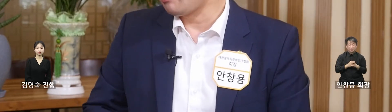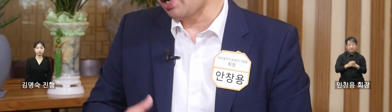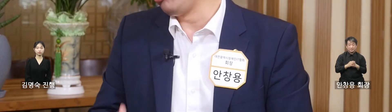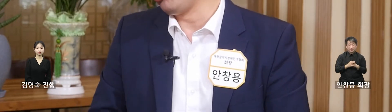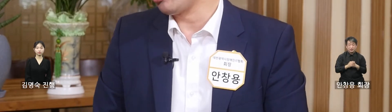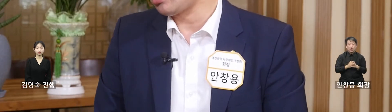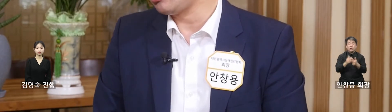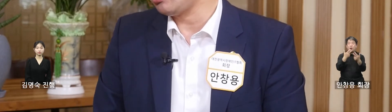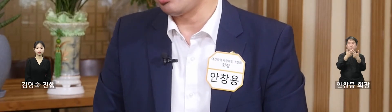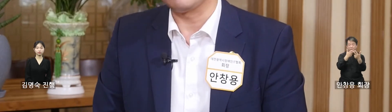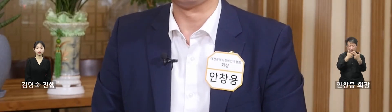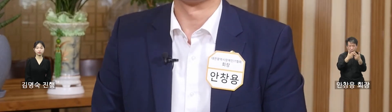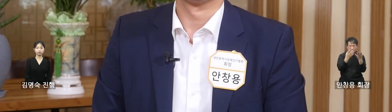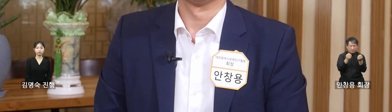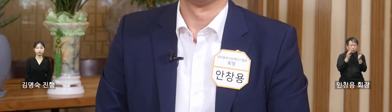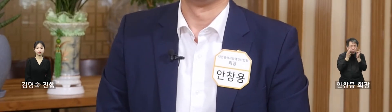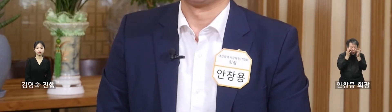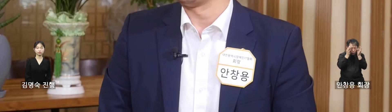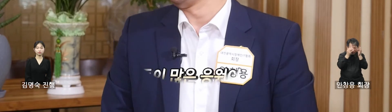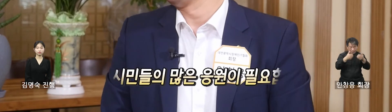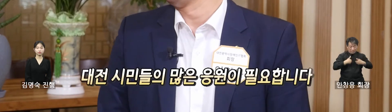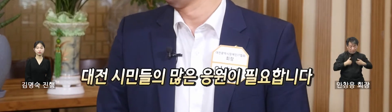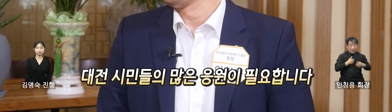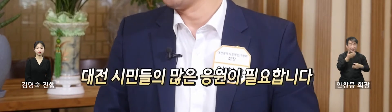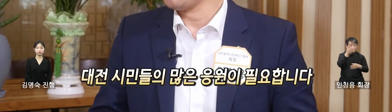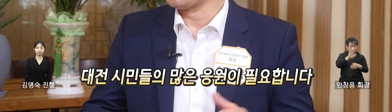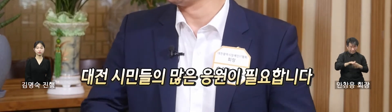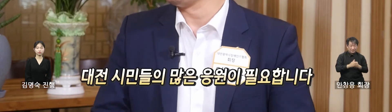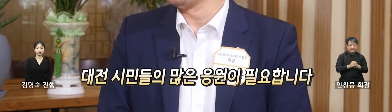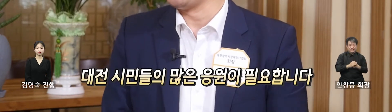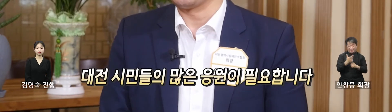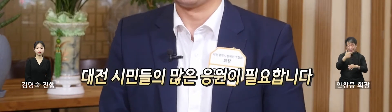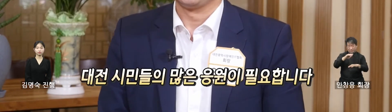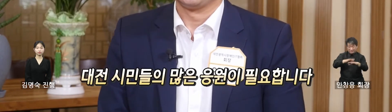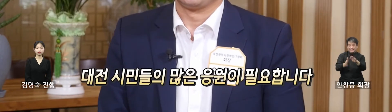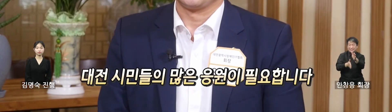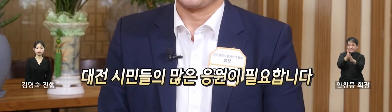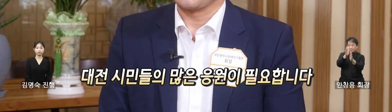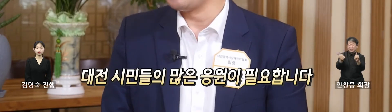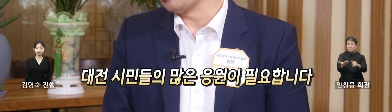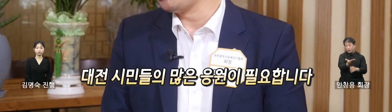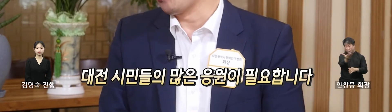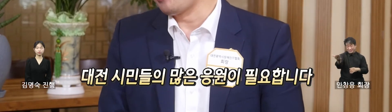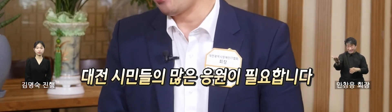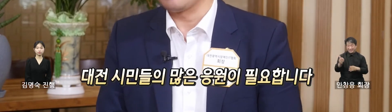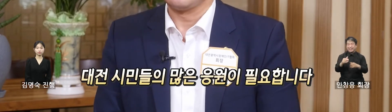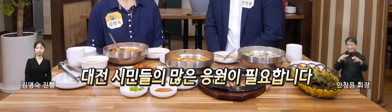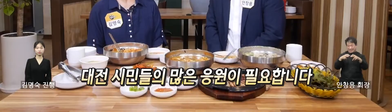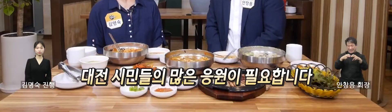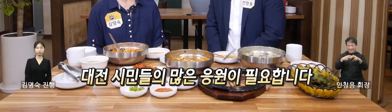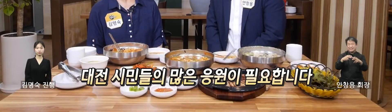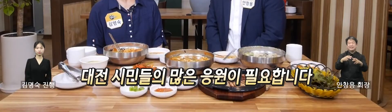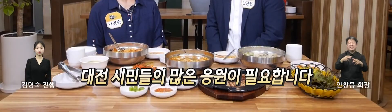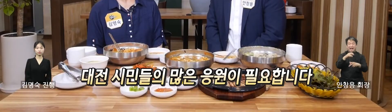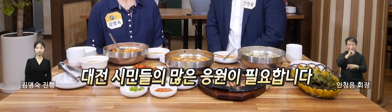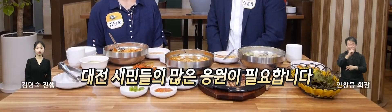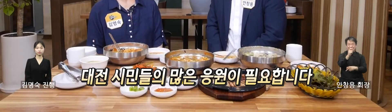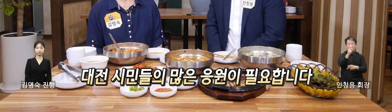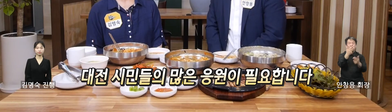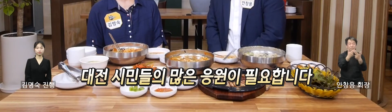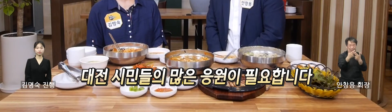우리 협회에서 많은 노력을 할 텐데 우리 대전 시민들이 우리 장애인 IT 협회